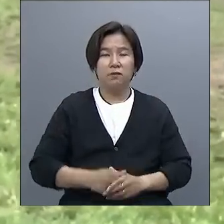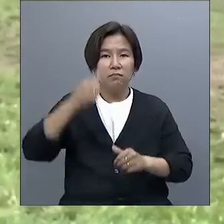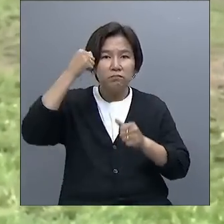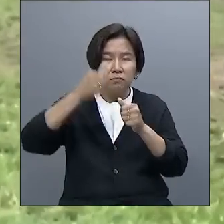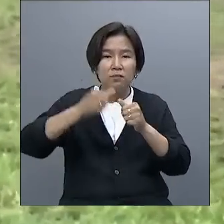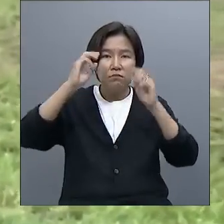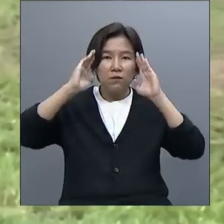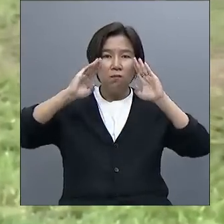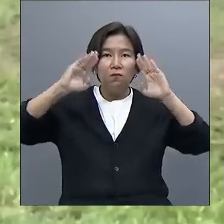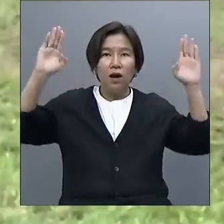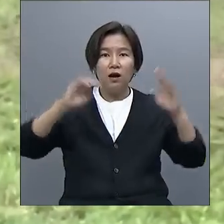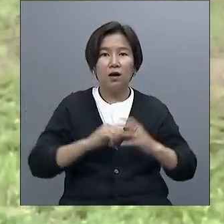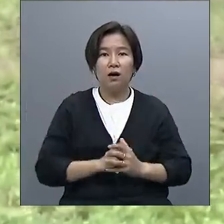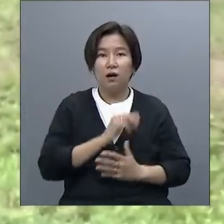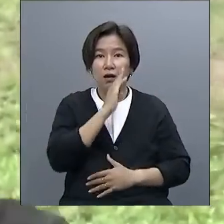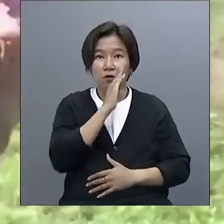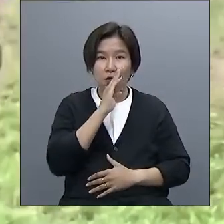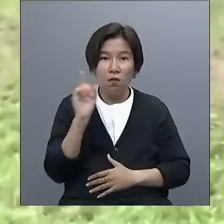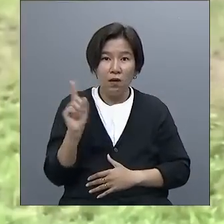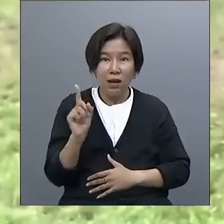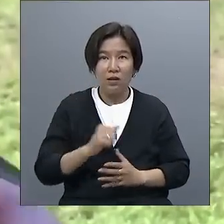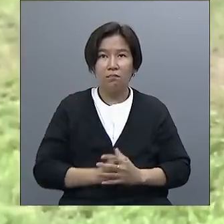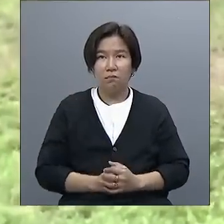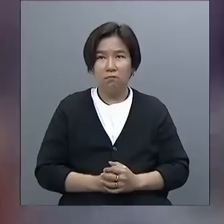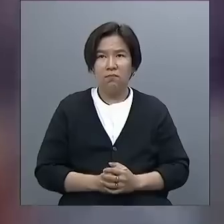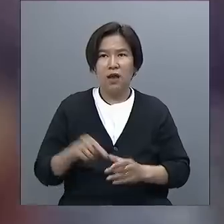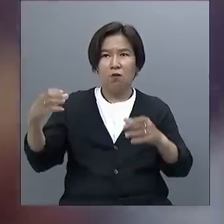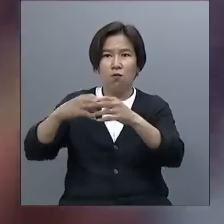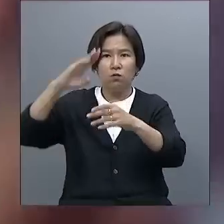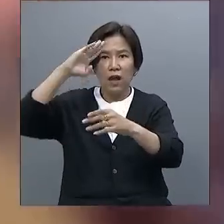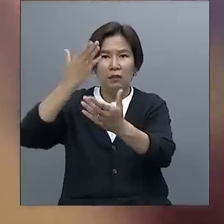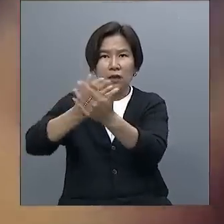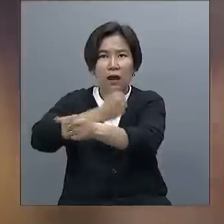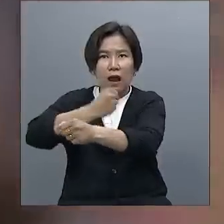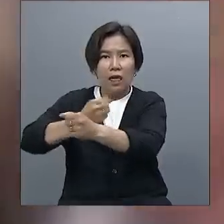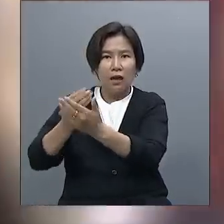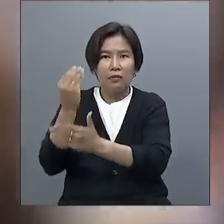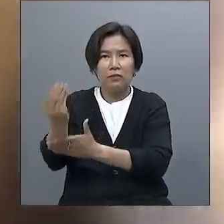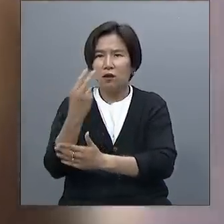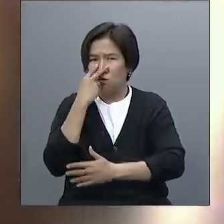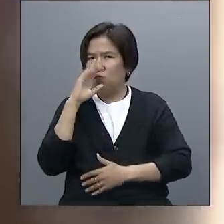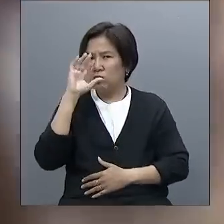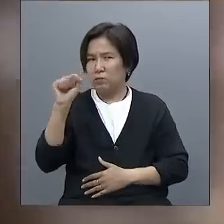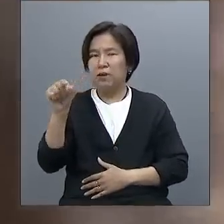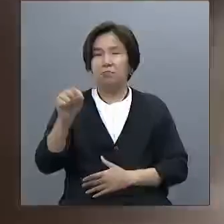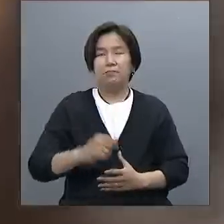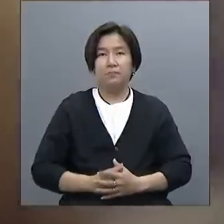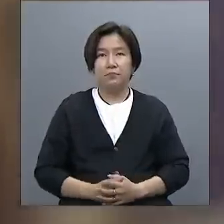าถ้าเกิดมีการสร้างกลุ่มติดอาวุธในลักษณะนี้ขึ้นมาจะต้องจับตามองอย่างใกล้ชิดค่ะ